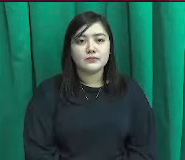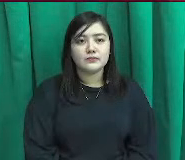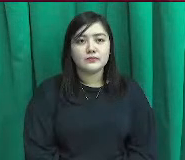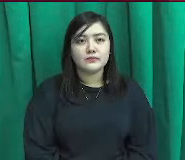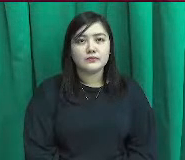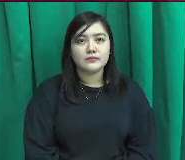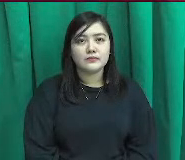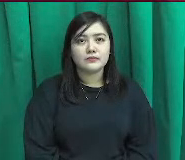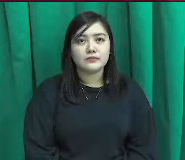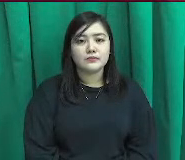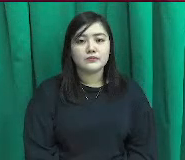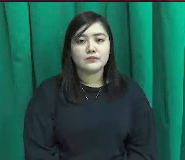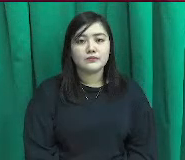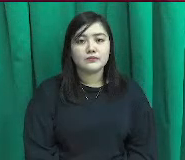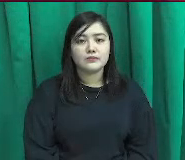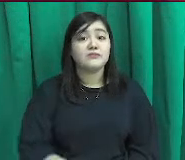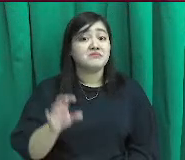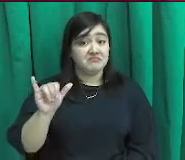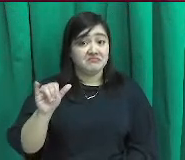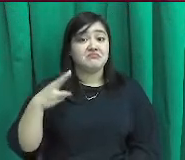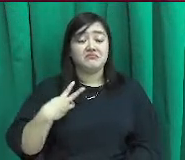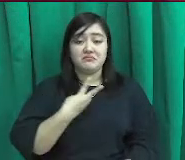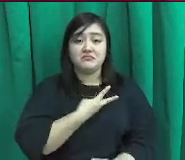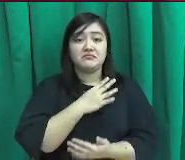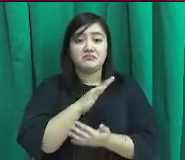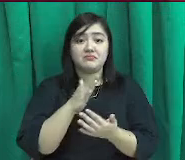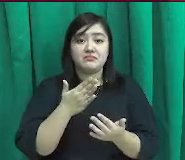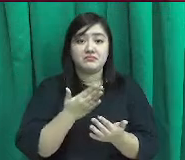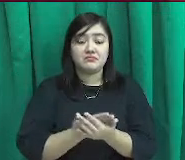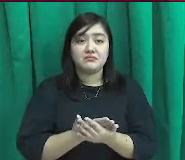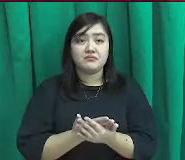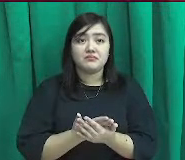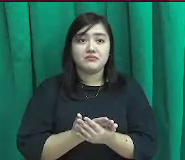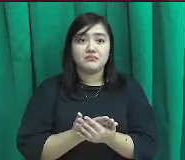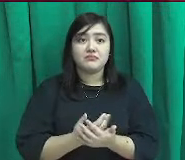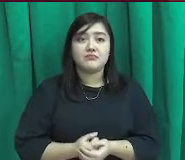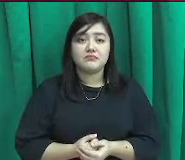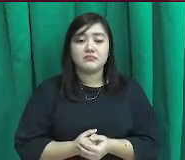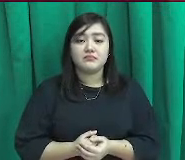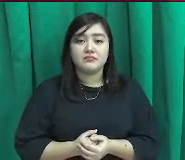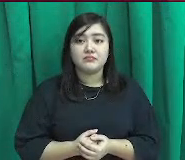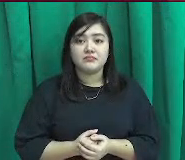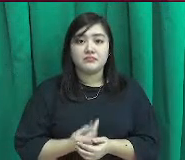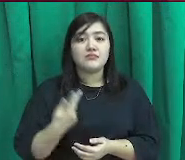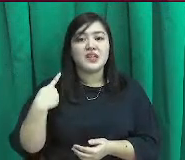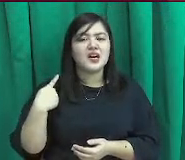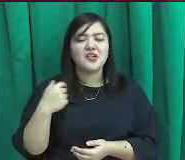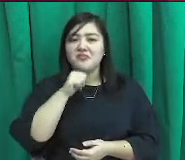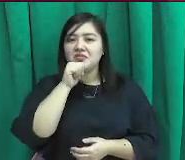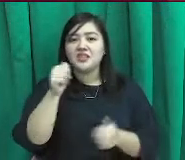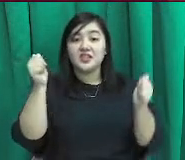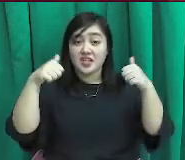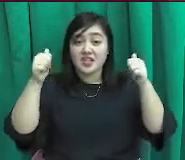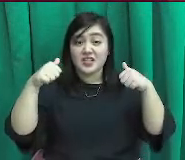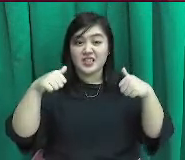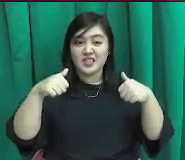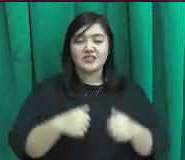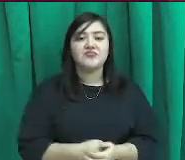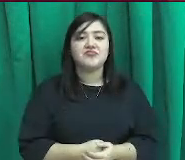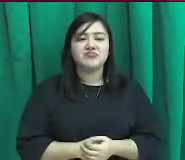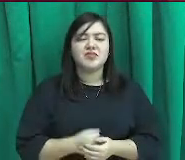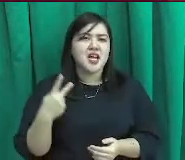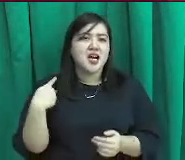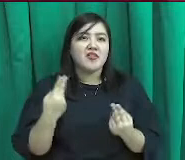kasi lahat naman tayo, hindi naman tayo like I said, sabi ko nga hindi naman tayo lahat nagkakasundo all the time eh. There are instances na